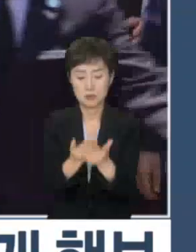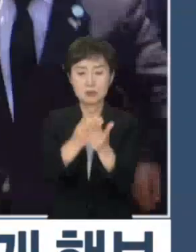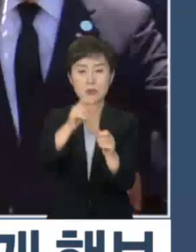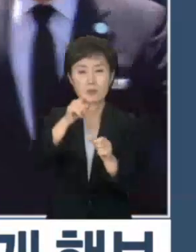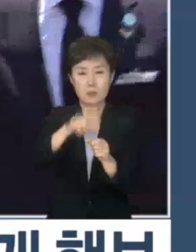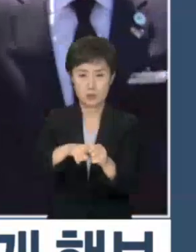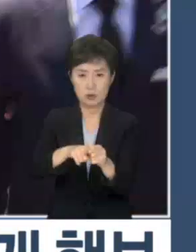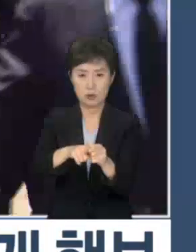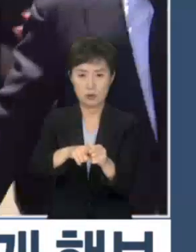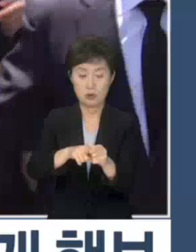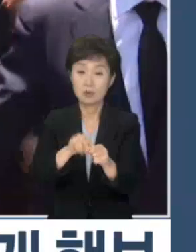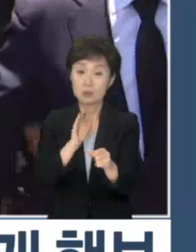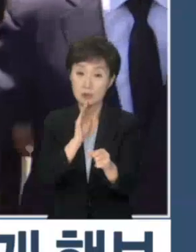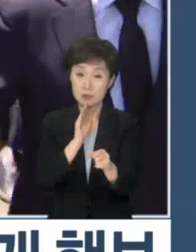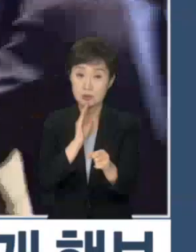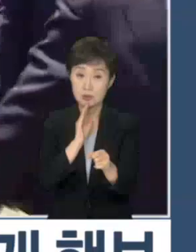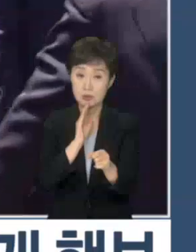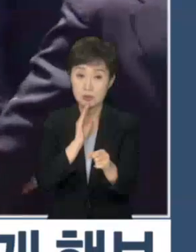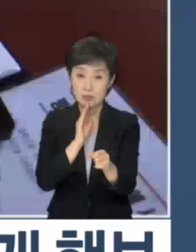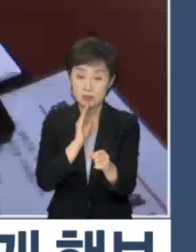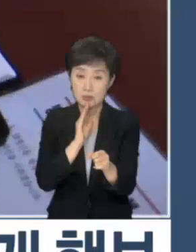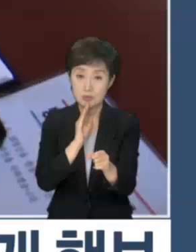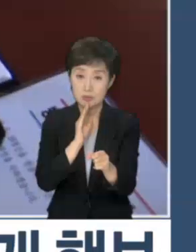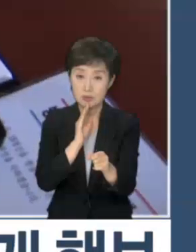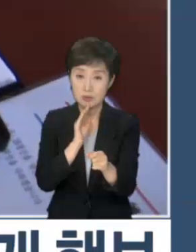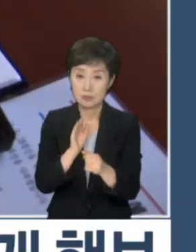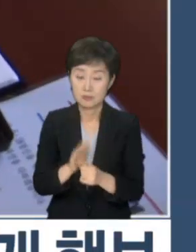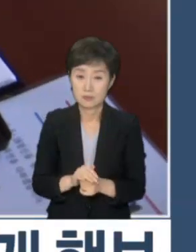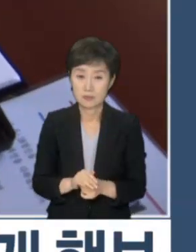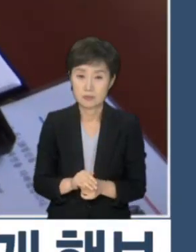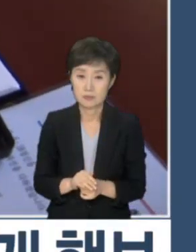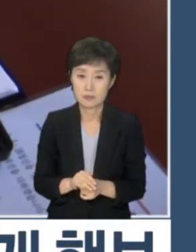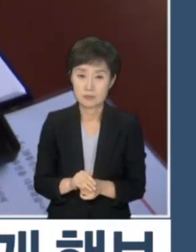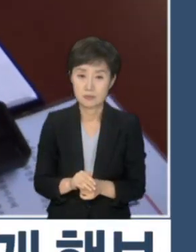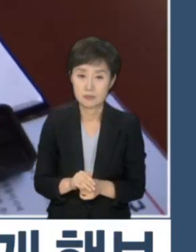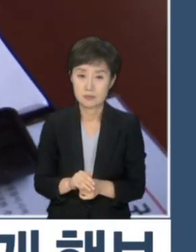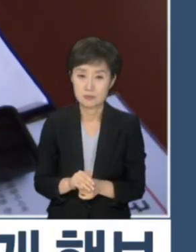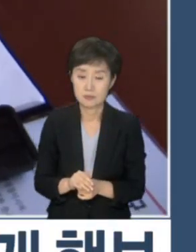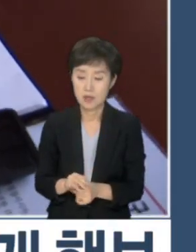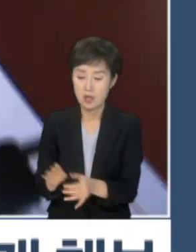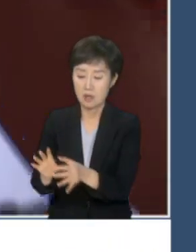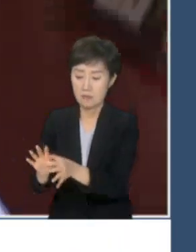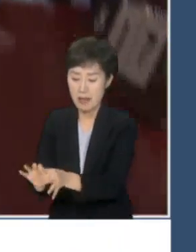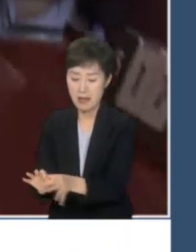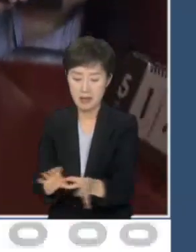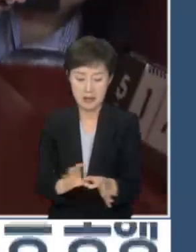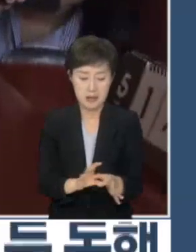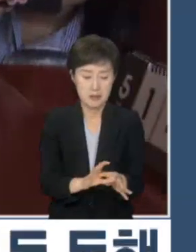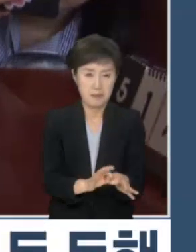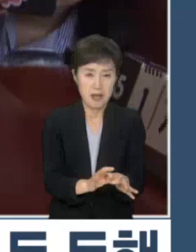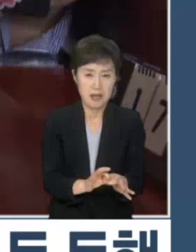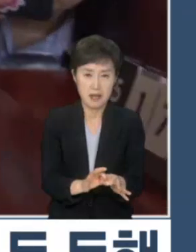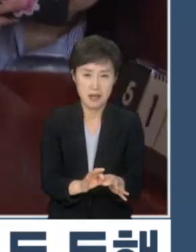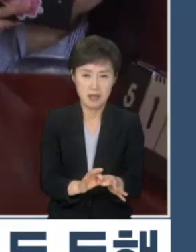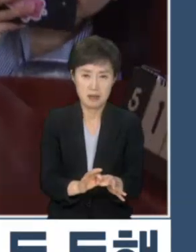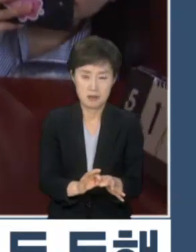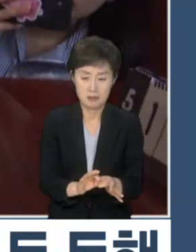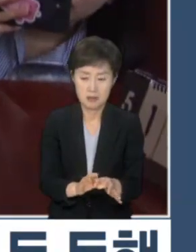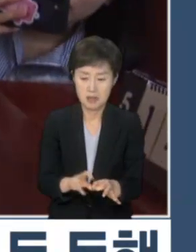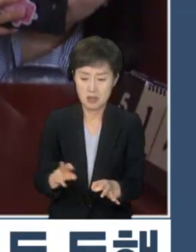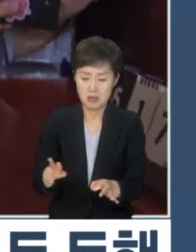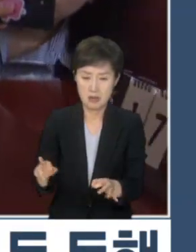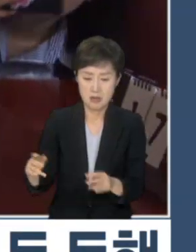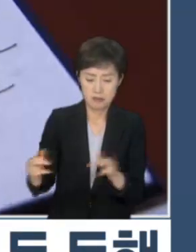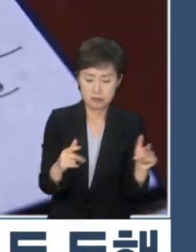때문에 진영에 만약에 전직 대통령들이 진영에 매몰돼가지고 한쪽만을 편든다. 뭐